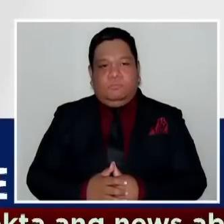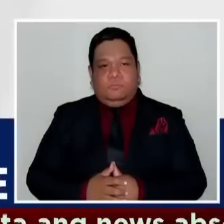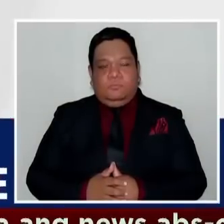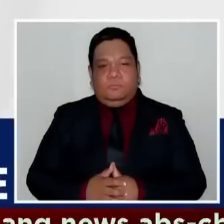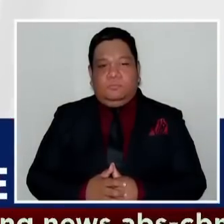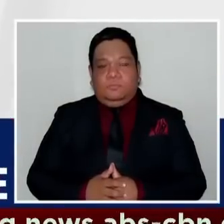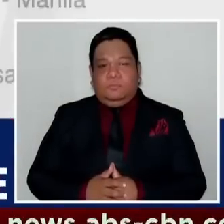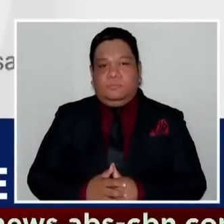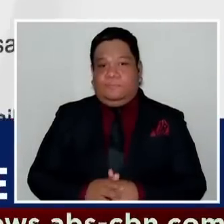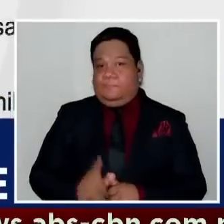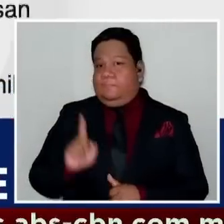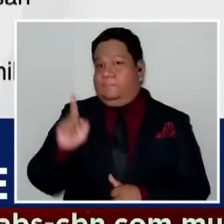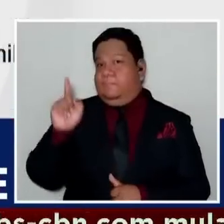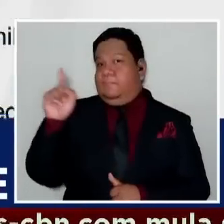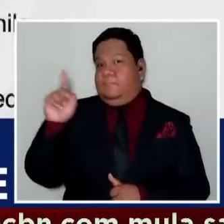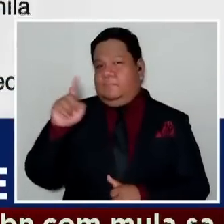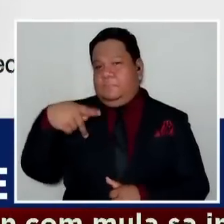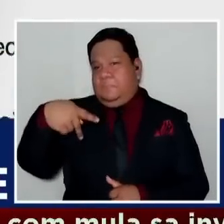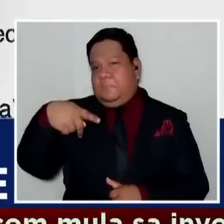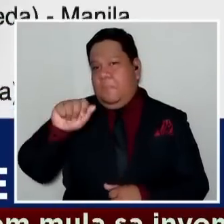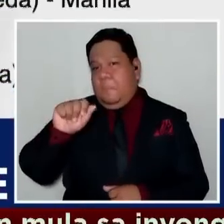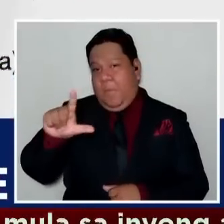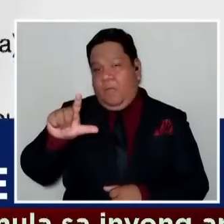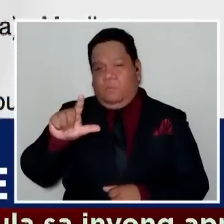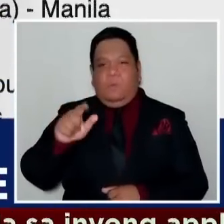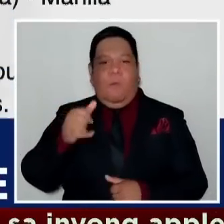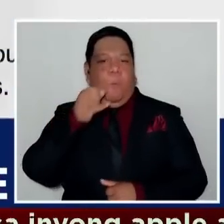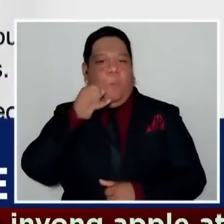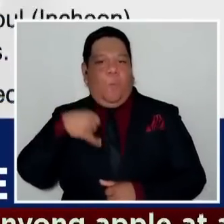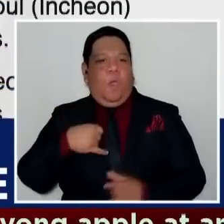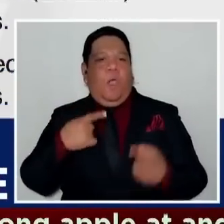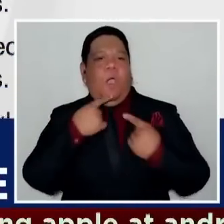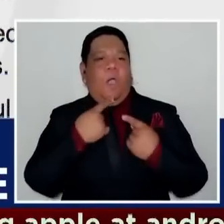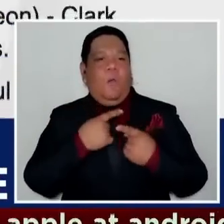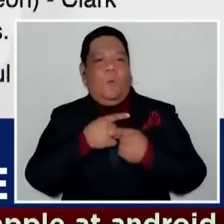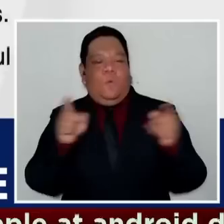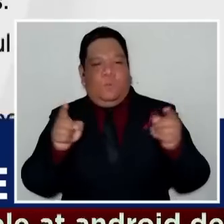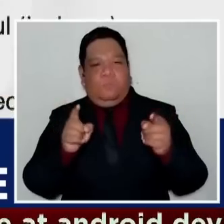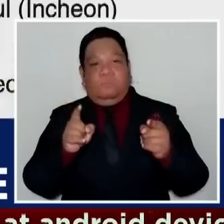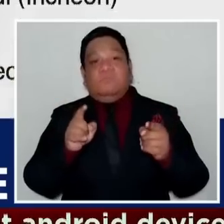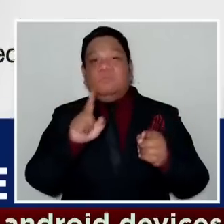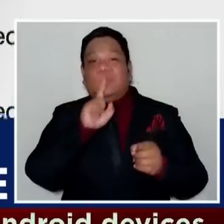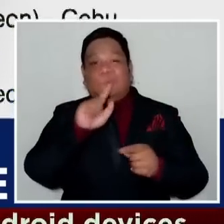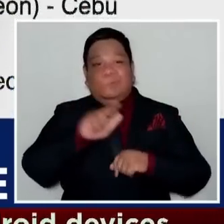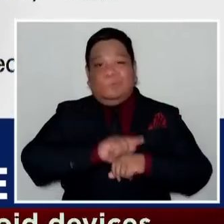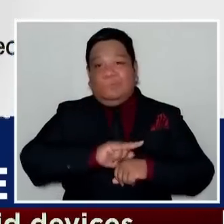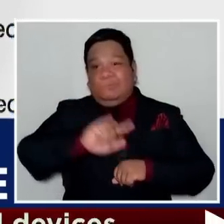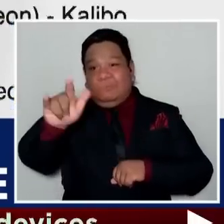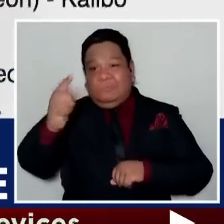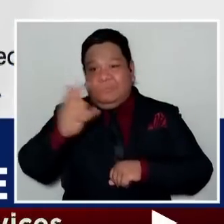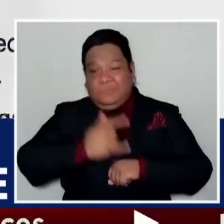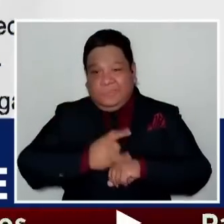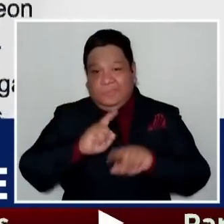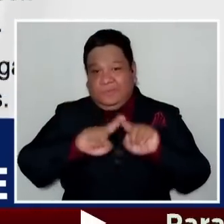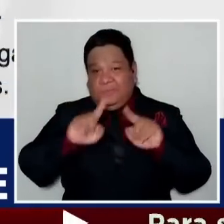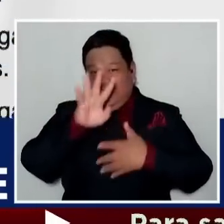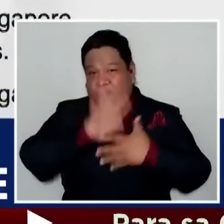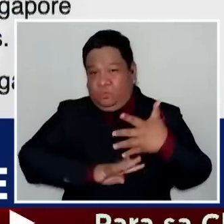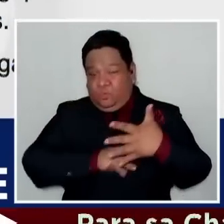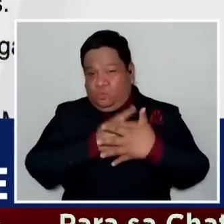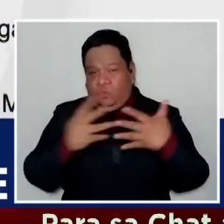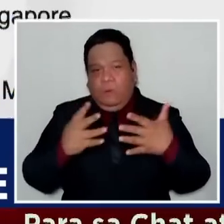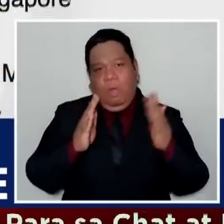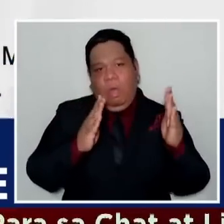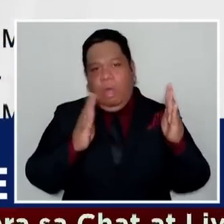Naglabas ng abiso ang Philippine Airlines kahapon May 2 na madedelay ang pag-alis o pagdating ng iba sa kanilang mga biyahe dahil